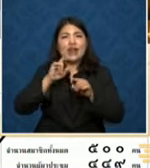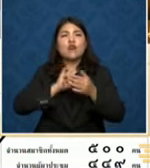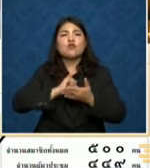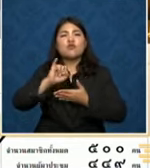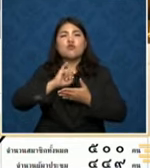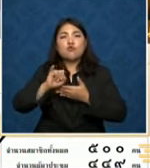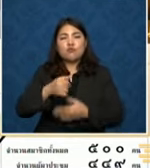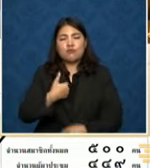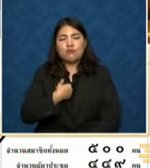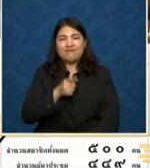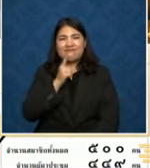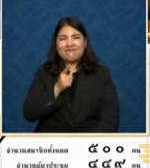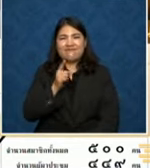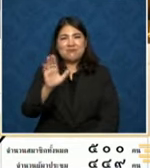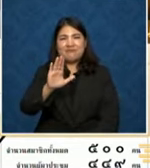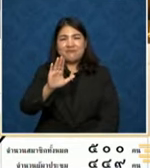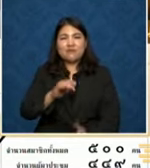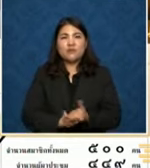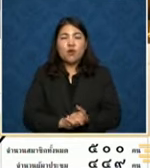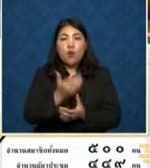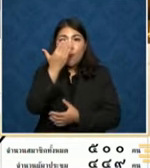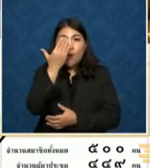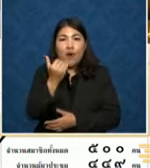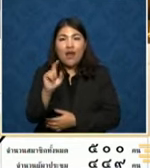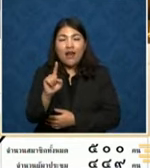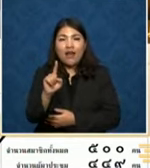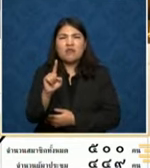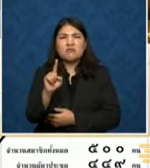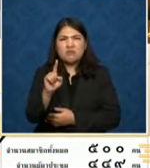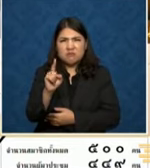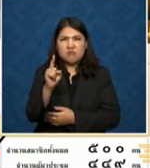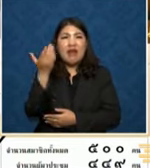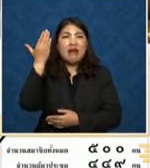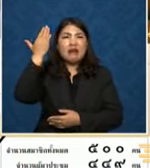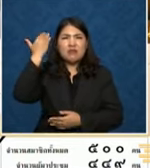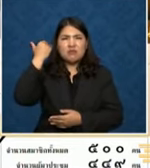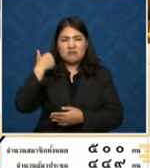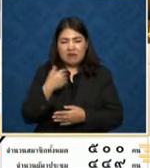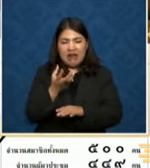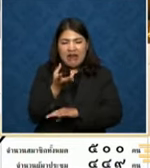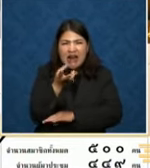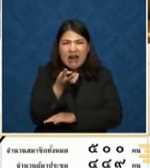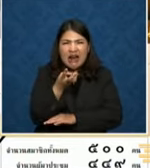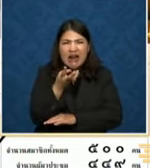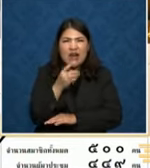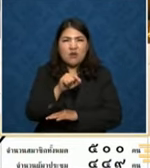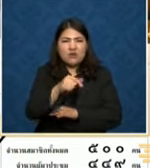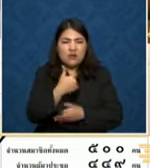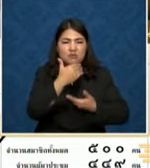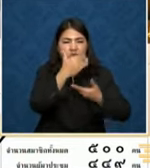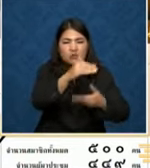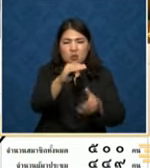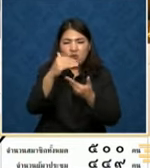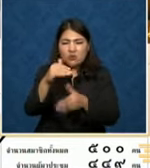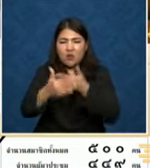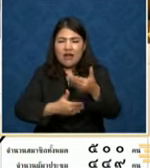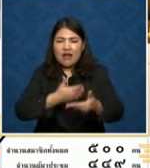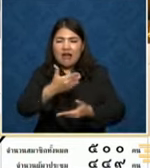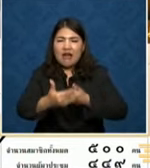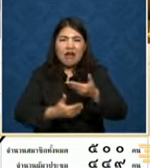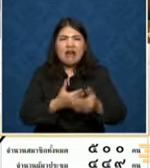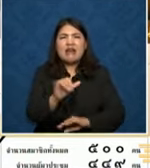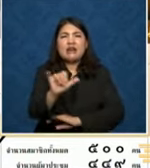ผมไม่เถียงครับเพราะว่าเวลานั้นปริมาณข้าวยังไม่สู่ท้องตลาด